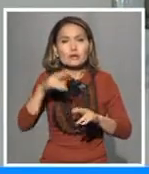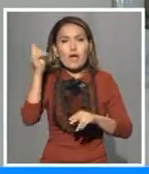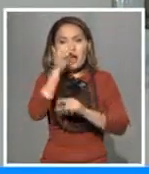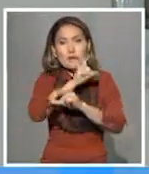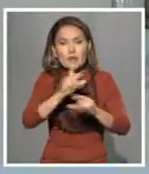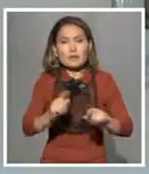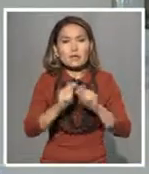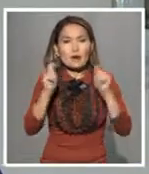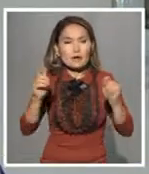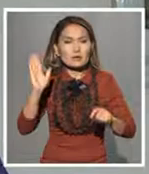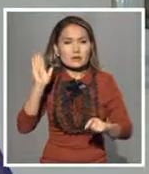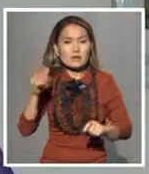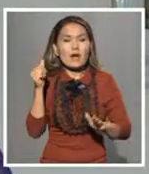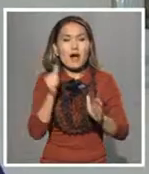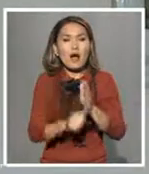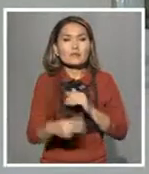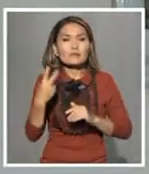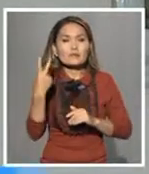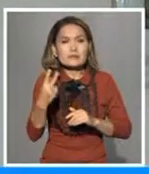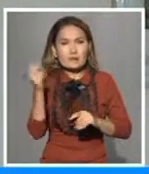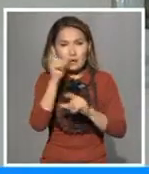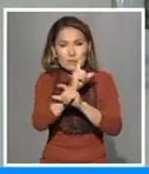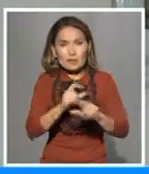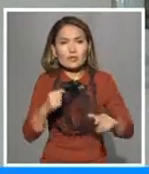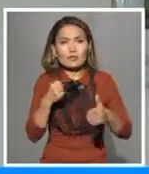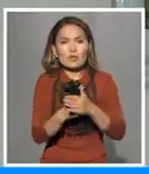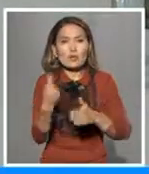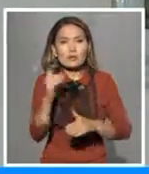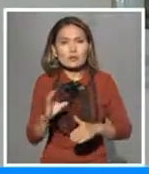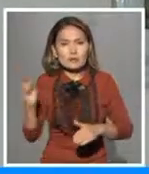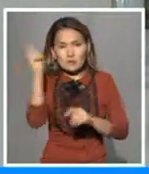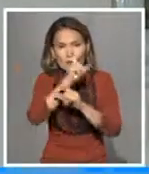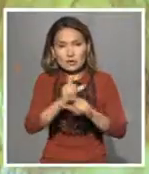дейін ашылды, ал 62-сі 1 қыркүйекке дейін ашылады деп күтілуде.